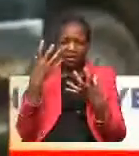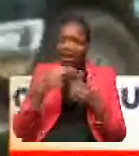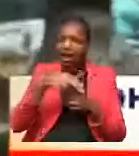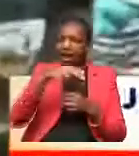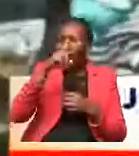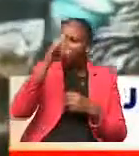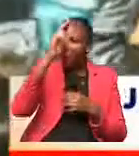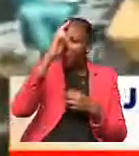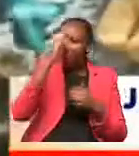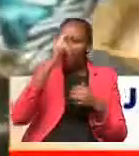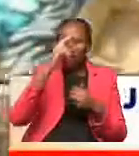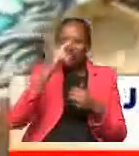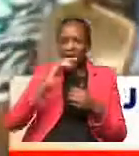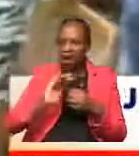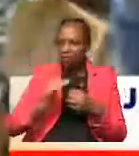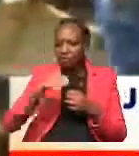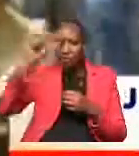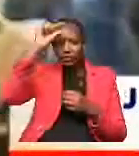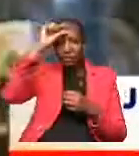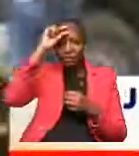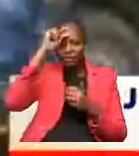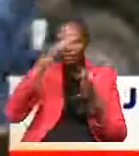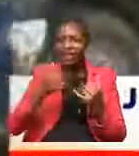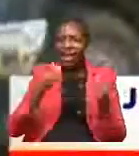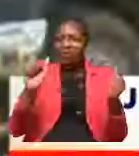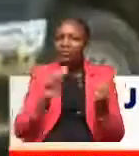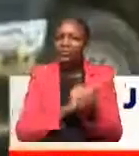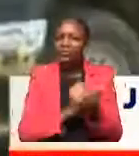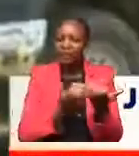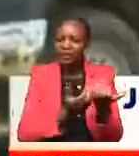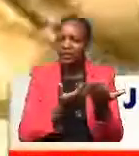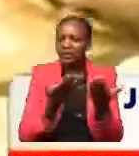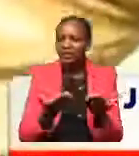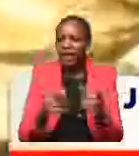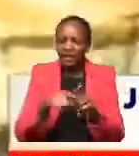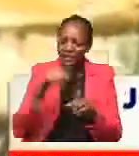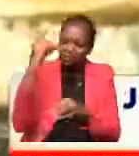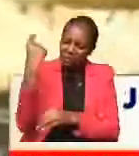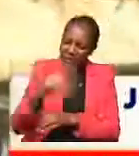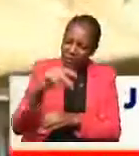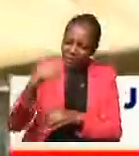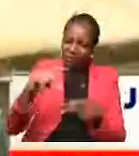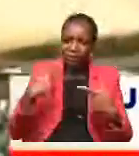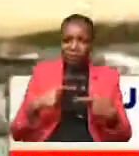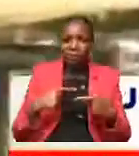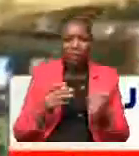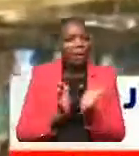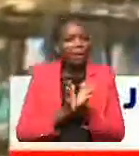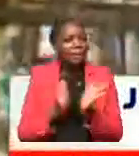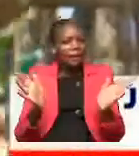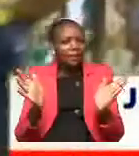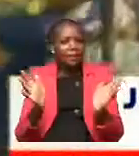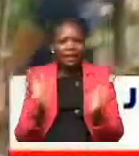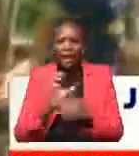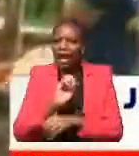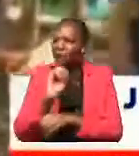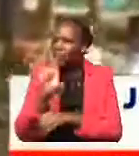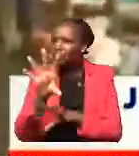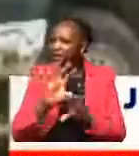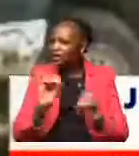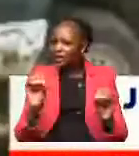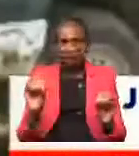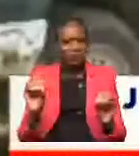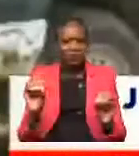wa county government wamemwaga chakula ya watu. Wanapiga watu. Raia sio corona. Tunapigana na